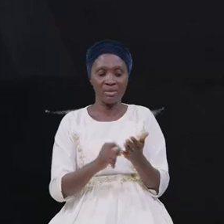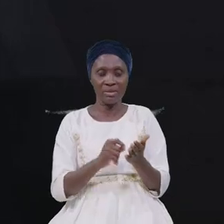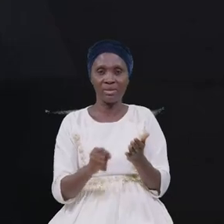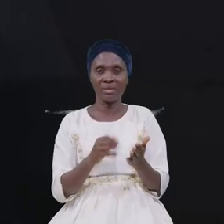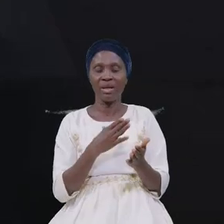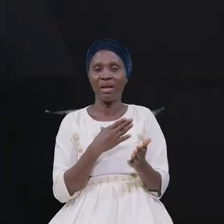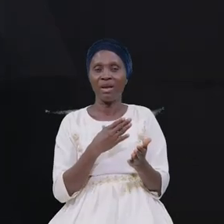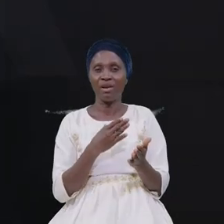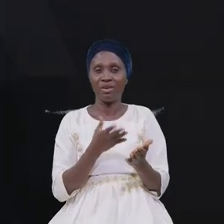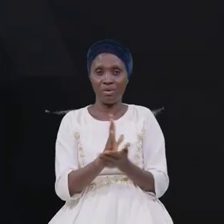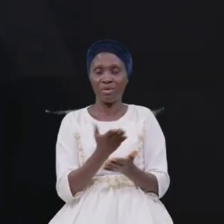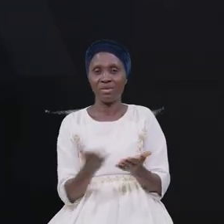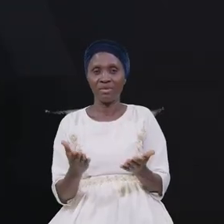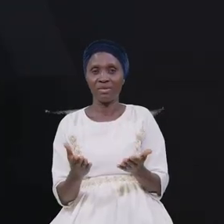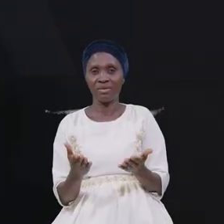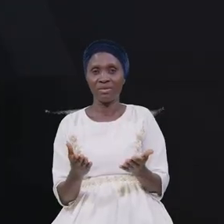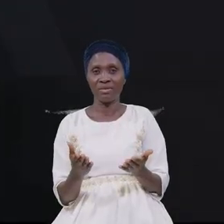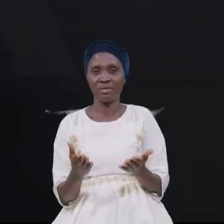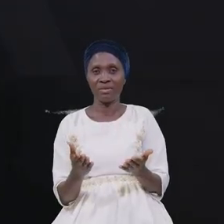y a le laptop. Et on